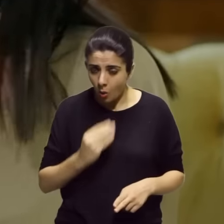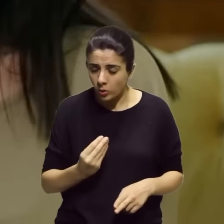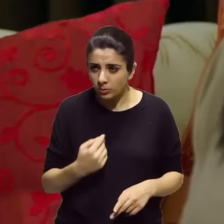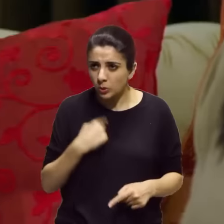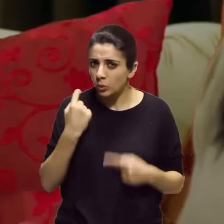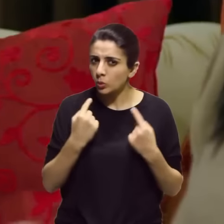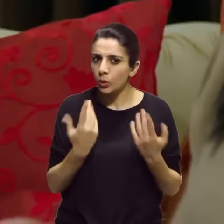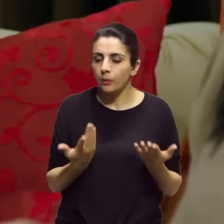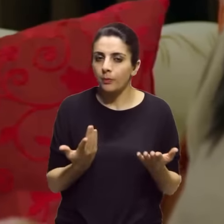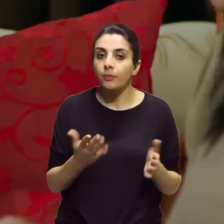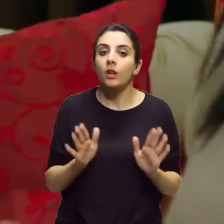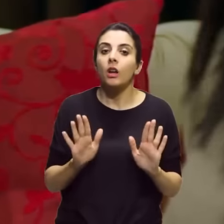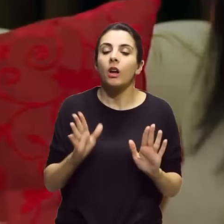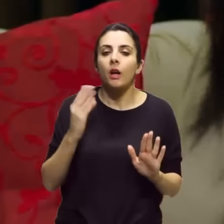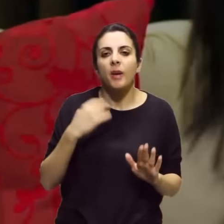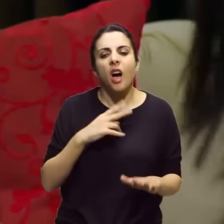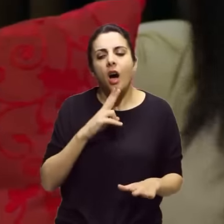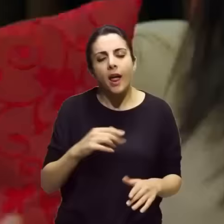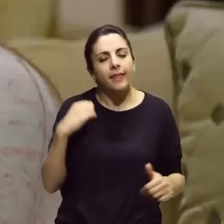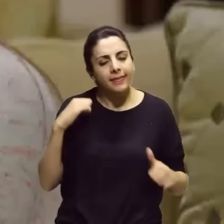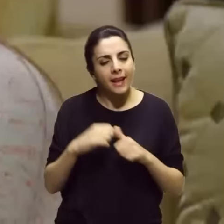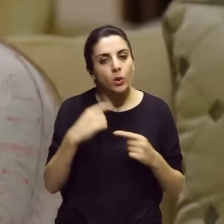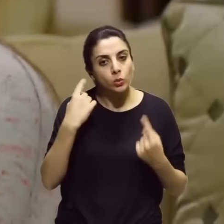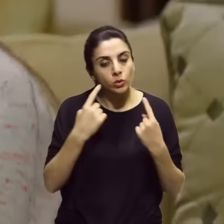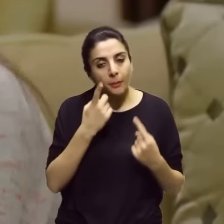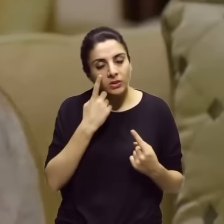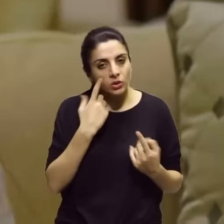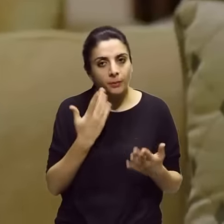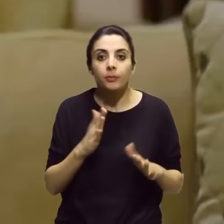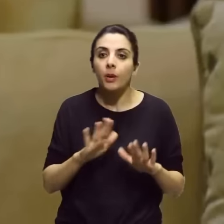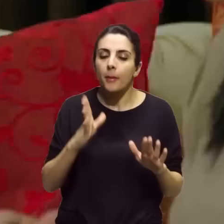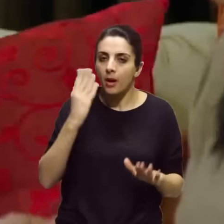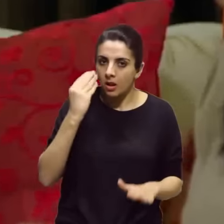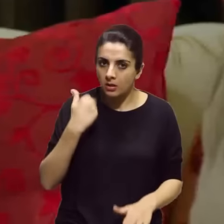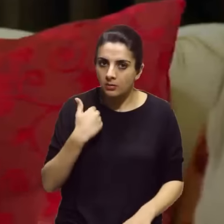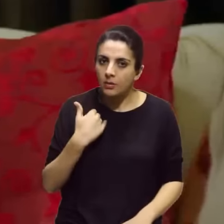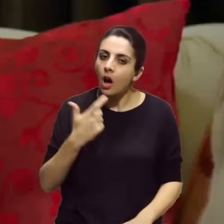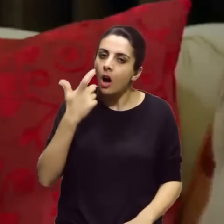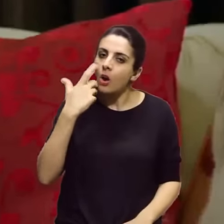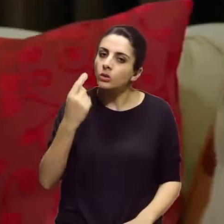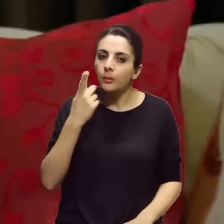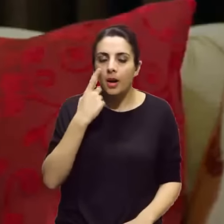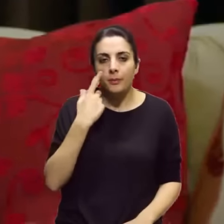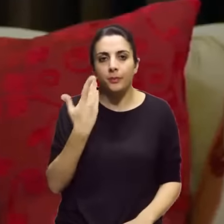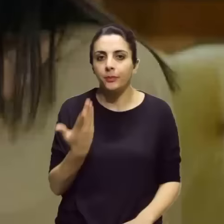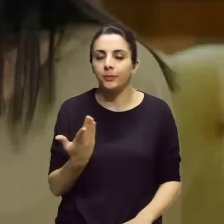başladım. Ha, anladım. Kararımı tekrar gözden geçireceğim. Anladım. Hayırlısı artık ya.